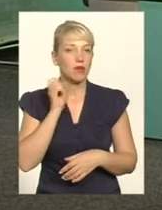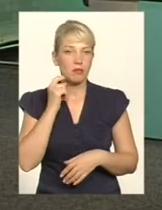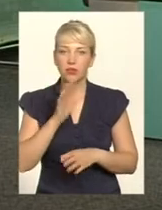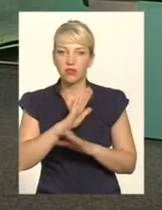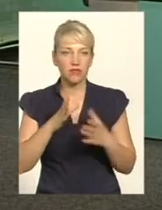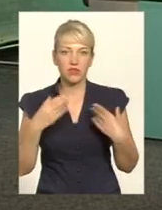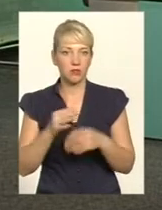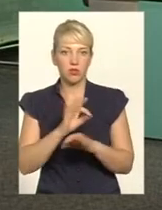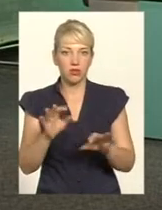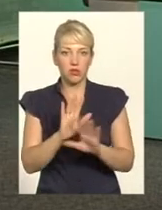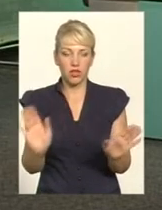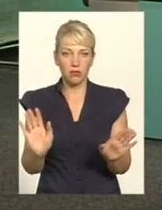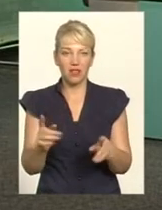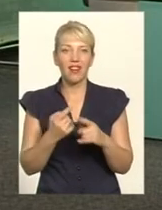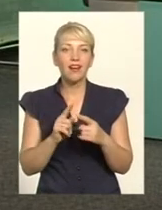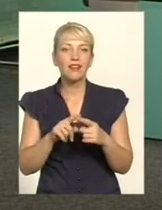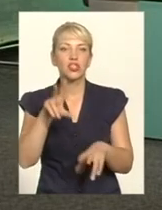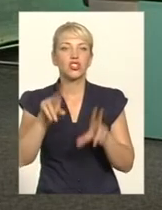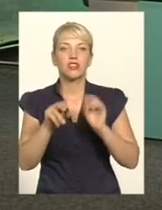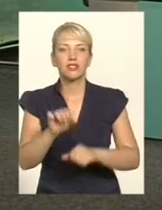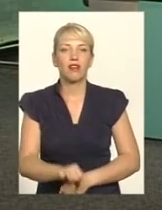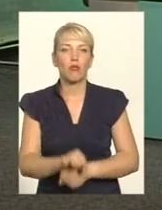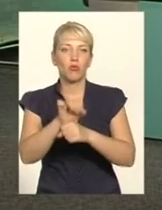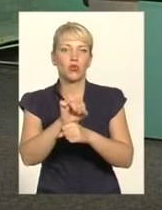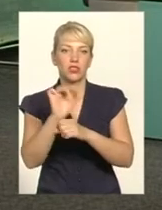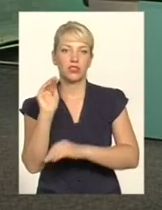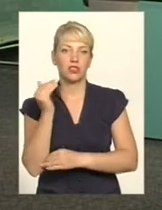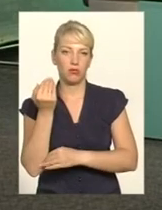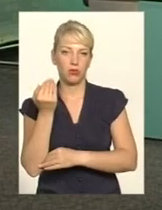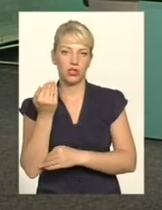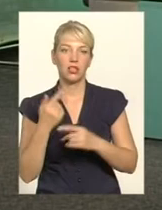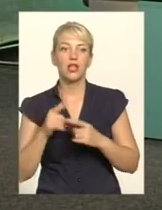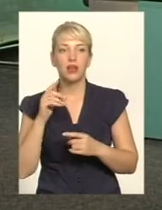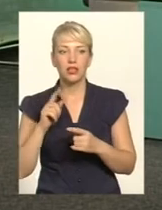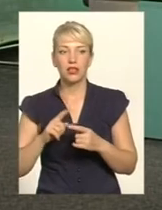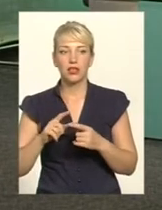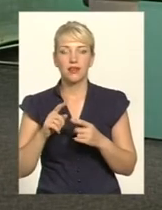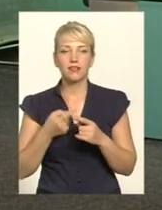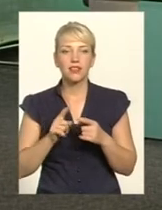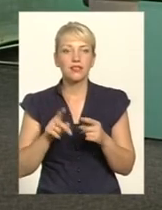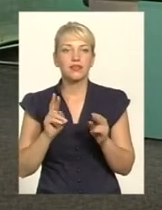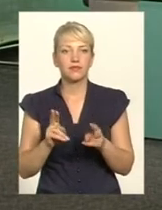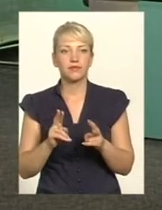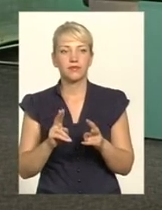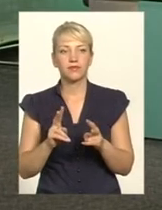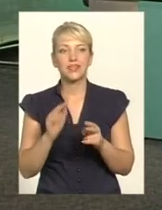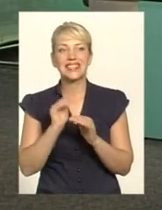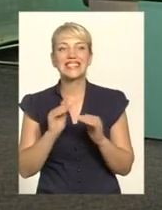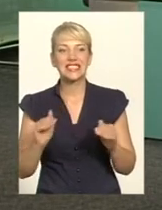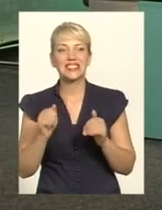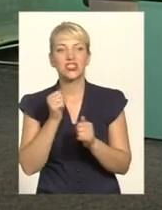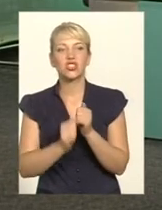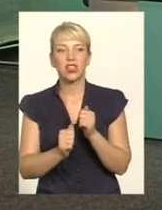Но есть, это протест, это и есть такой вот такого рода протест, который... Діти дуже